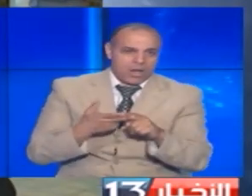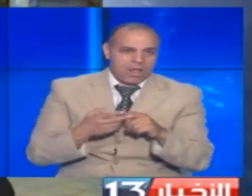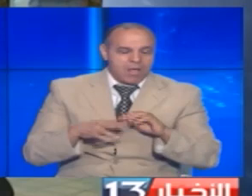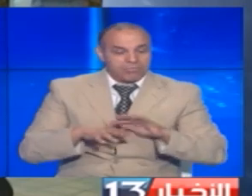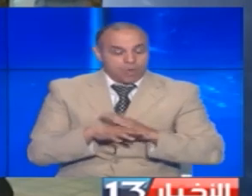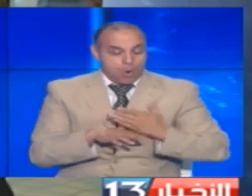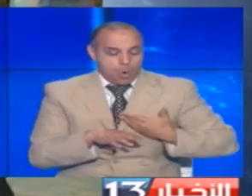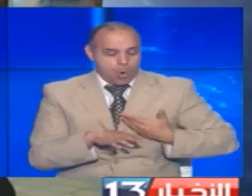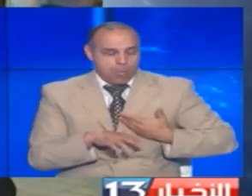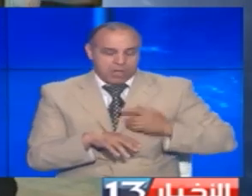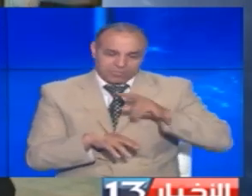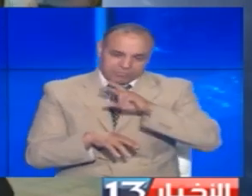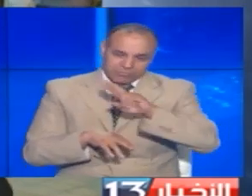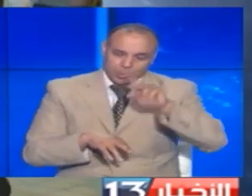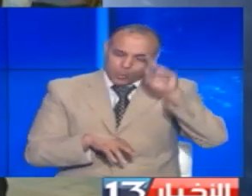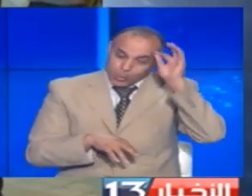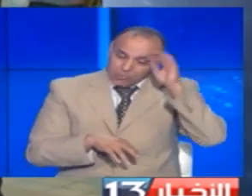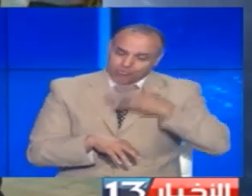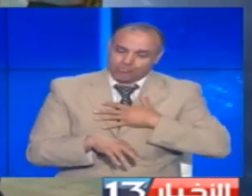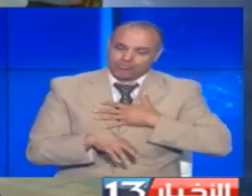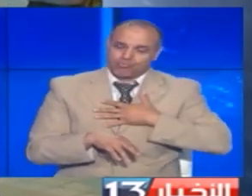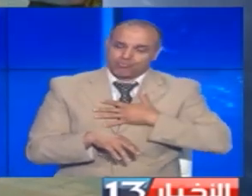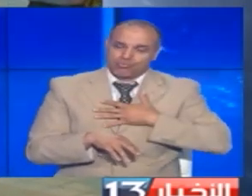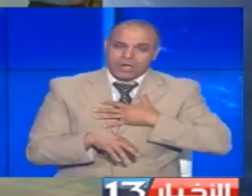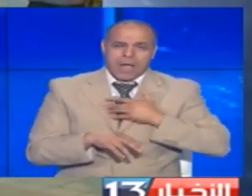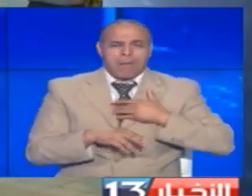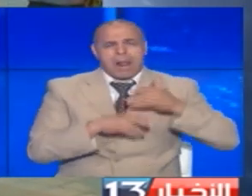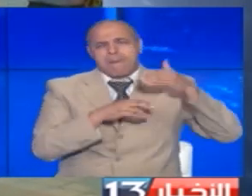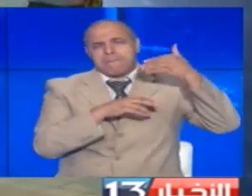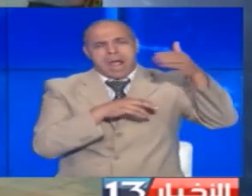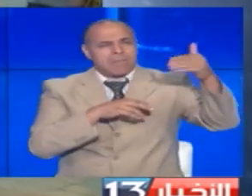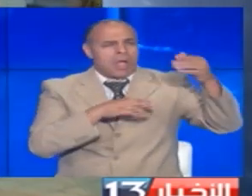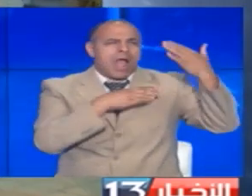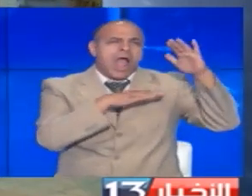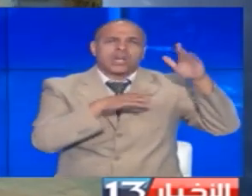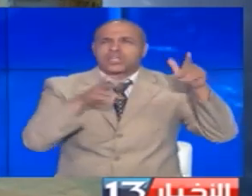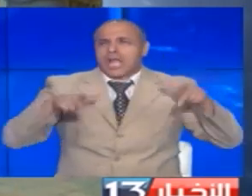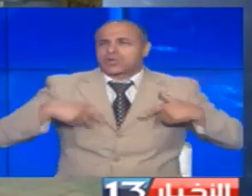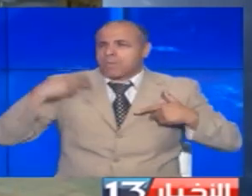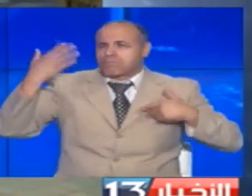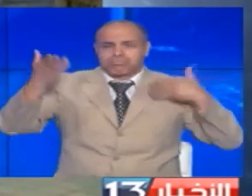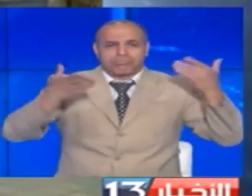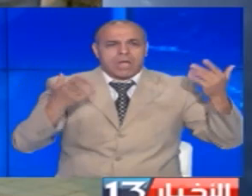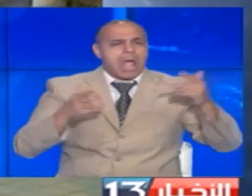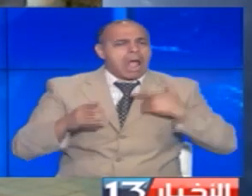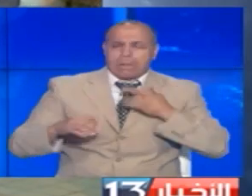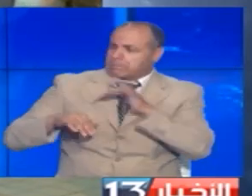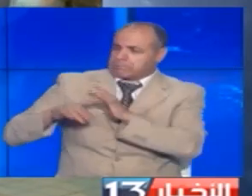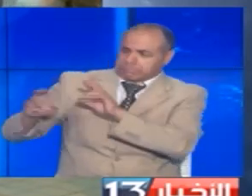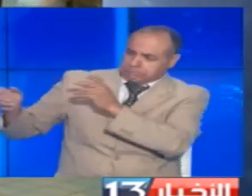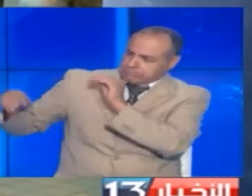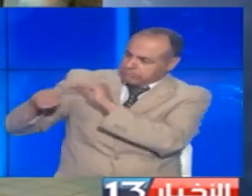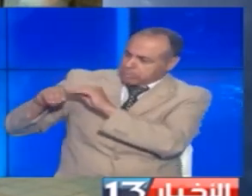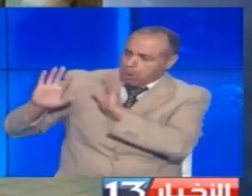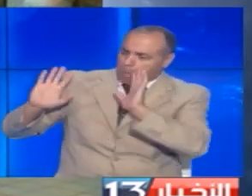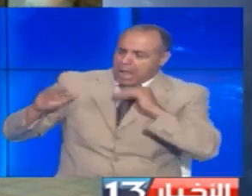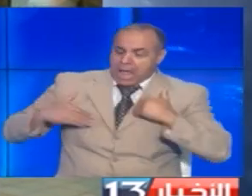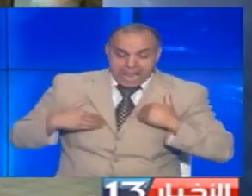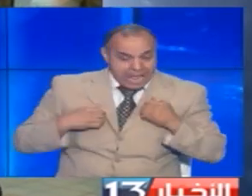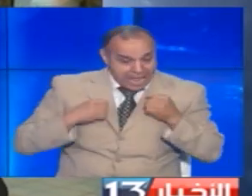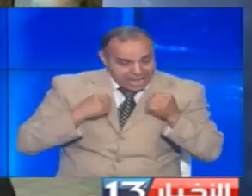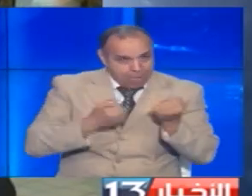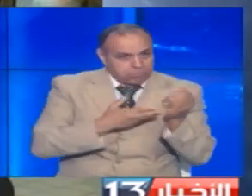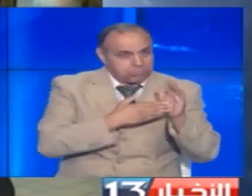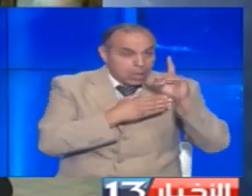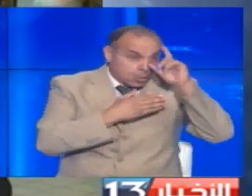الام لابنائها كنا مشتتين كنا لا يهتم من احد كنا نحاول ان نقدم